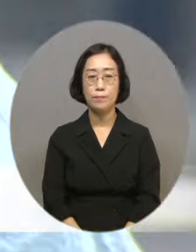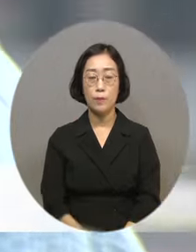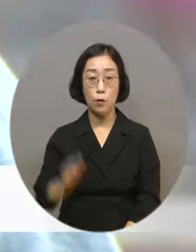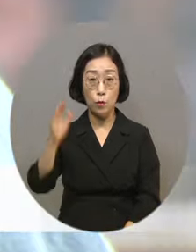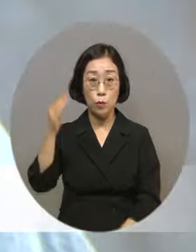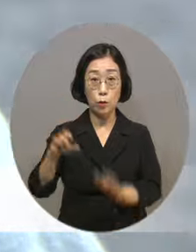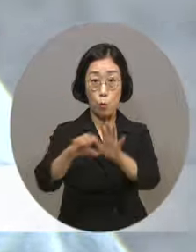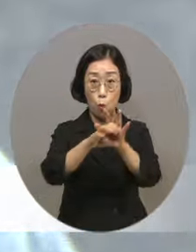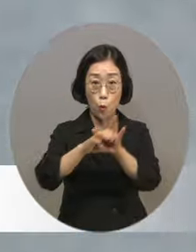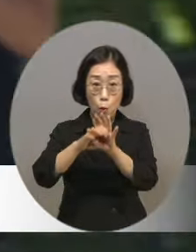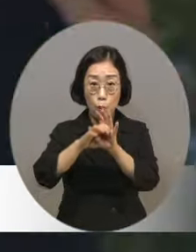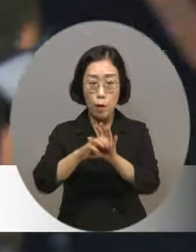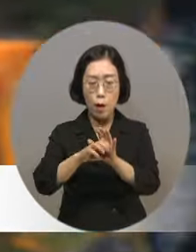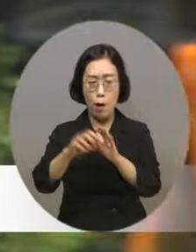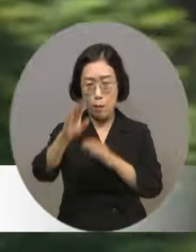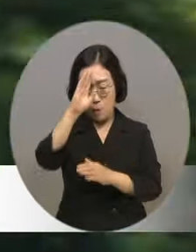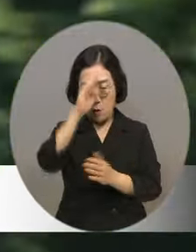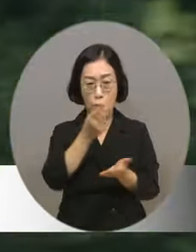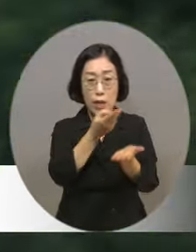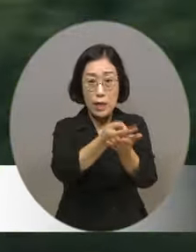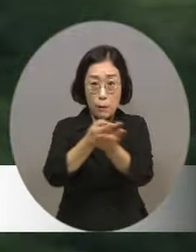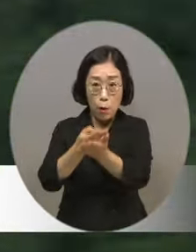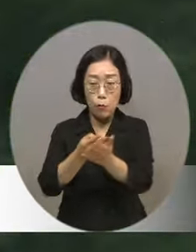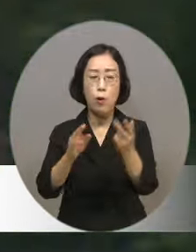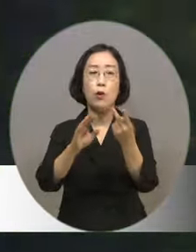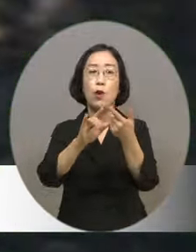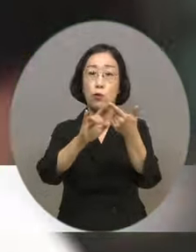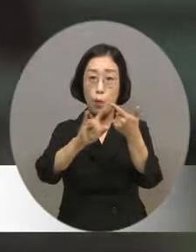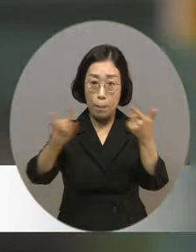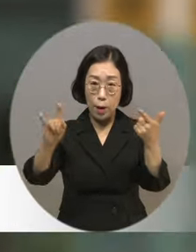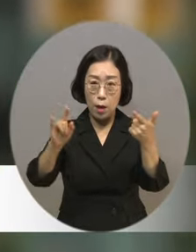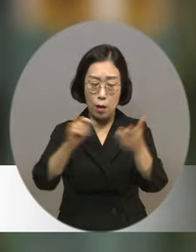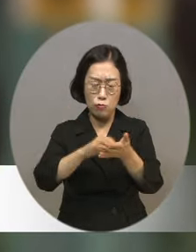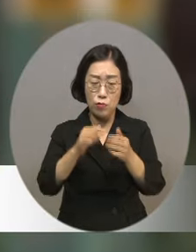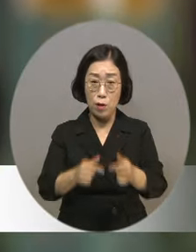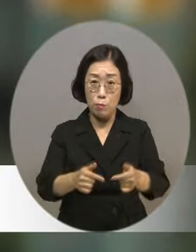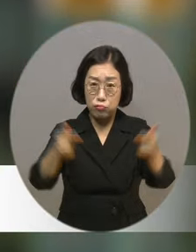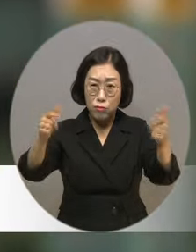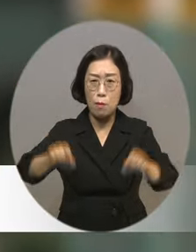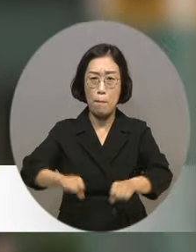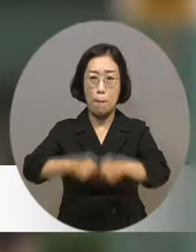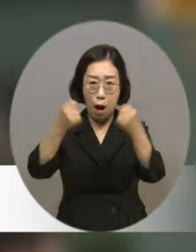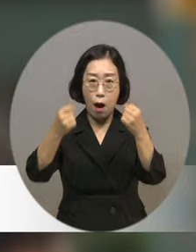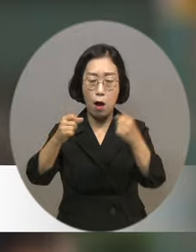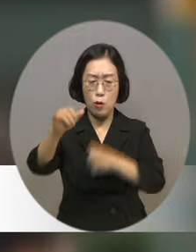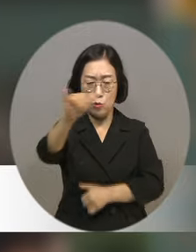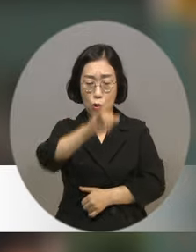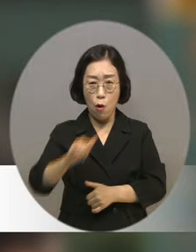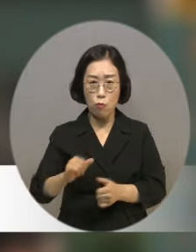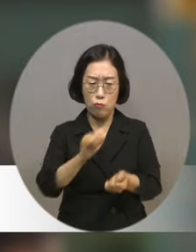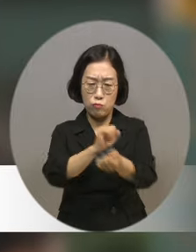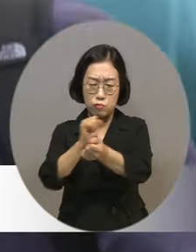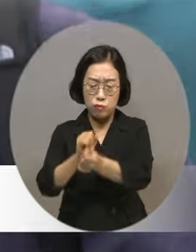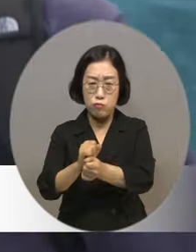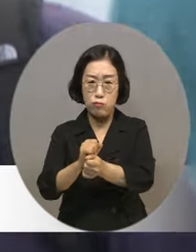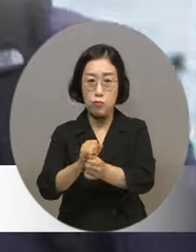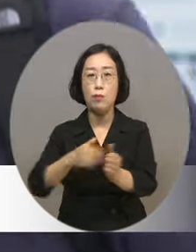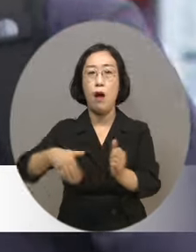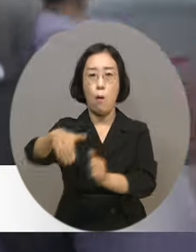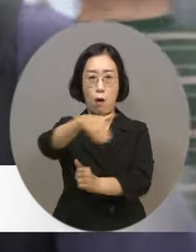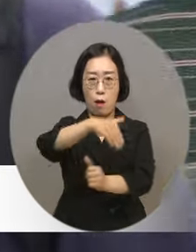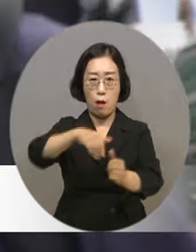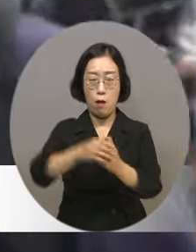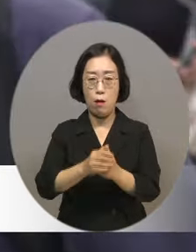최근 코로나19 입원 환자가 6대 가까이 급증하는 등 전국적으로 유행하고 있습니다. 방역당국은